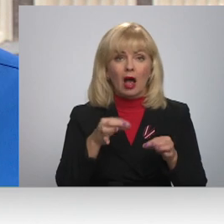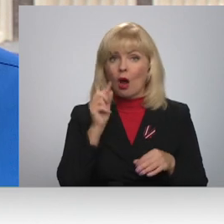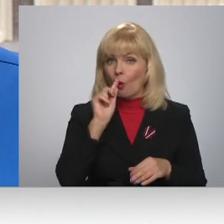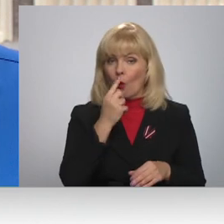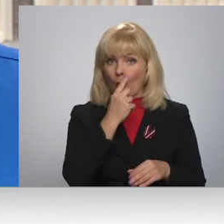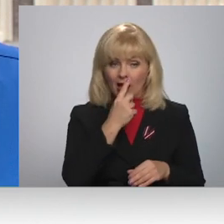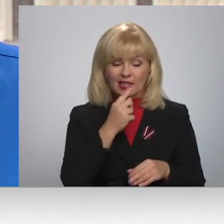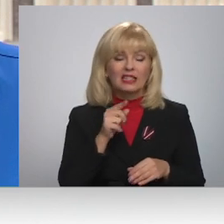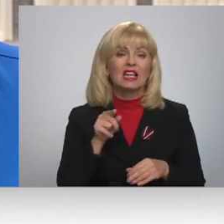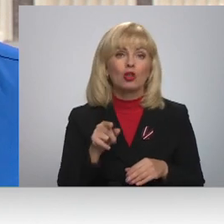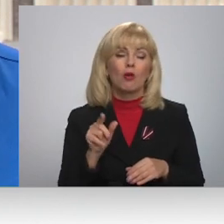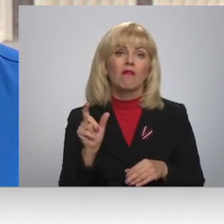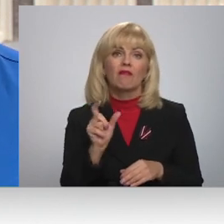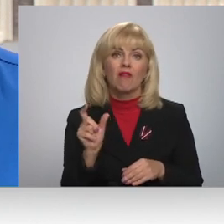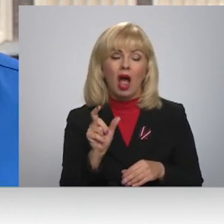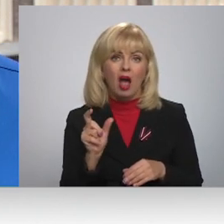ar vates